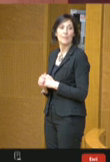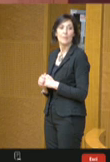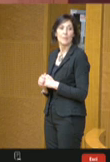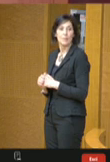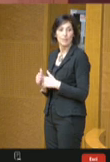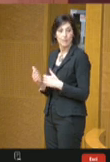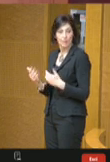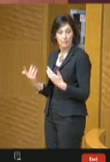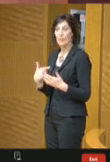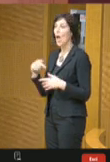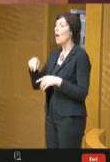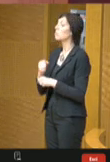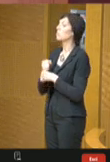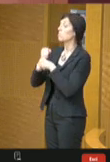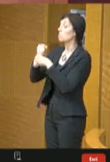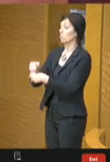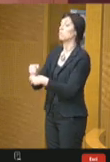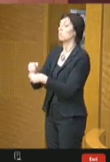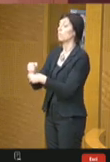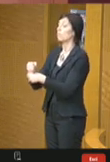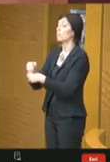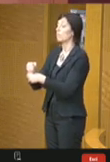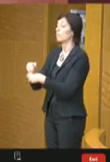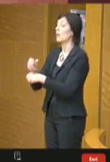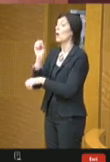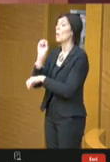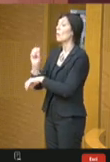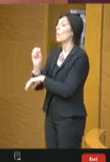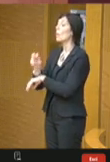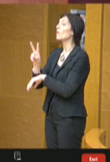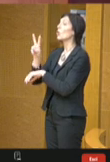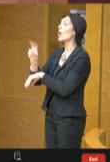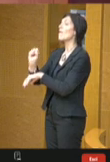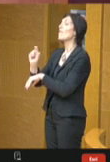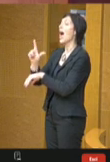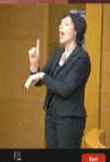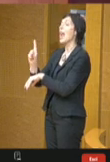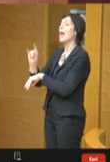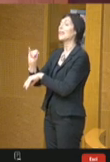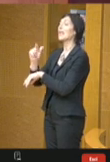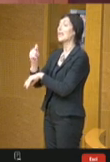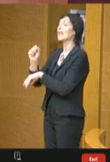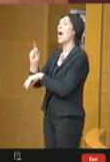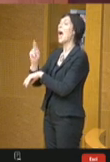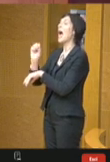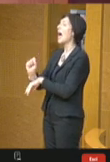Lascerei adesso la parola al professor Giuseppe Valditara, ministro dell'Istruzione del